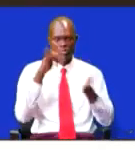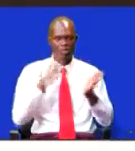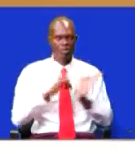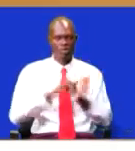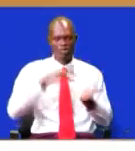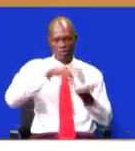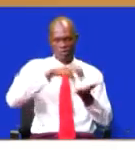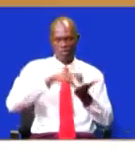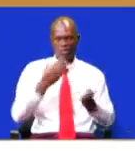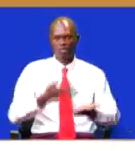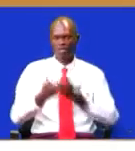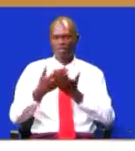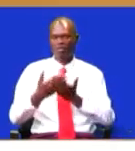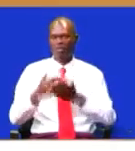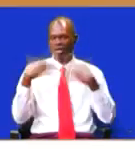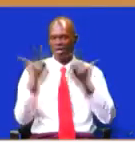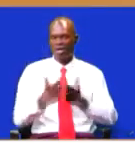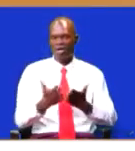wakonyo nyithindo.